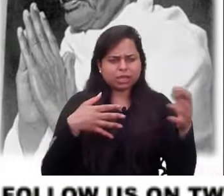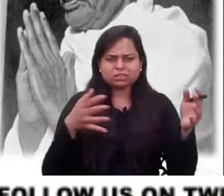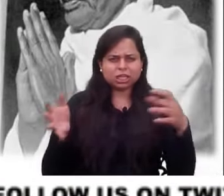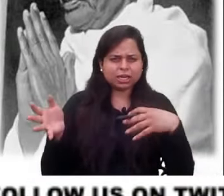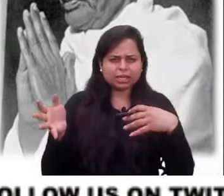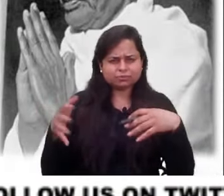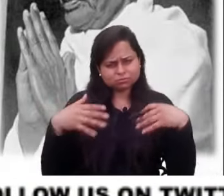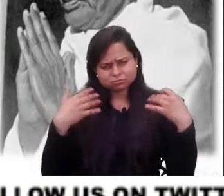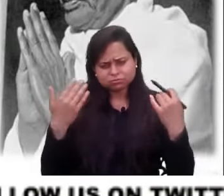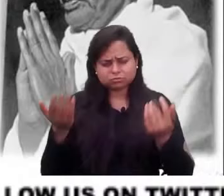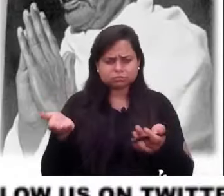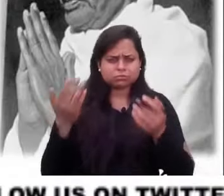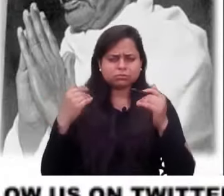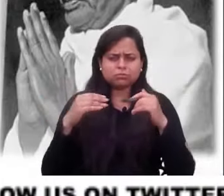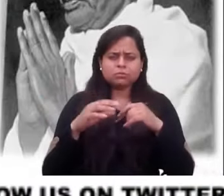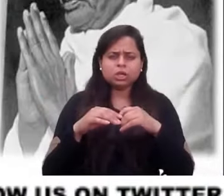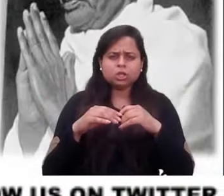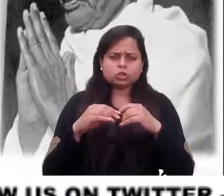है